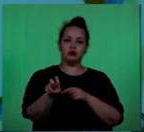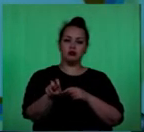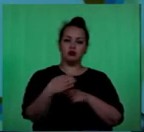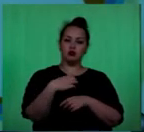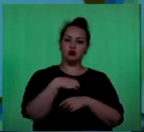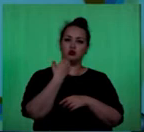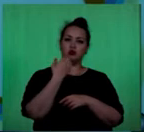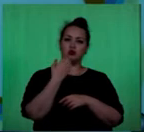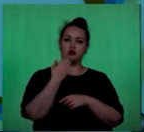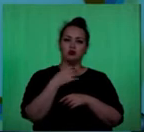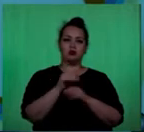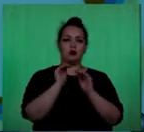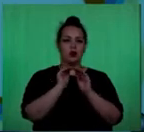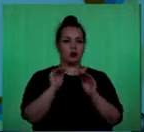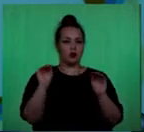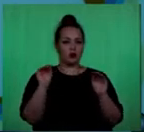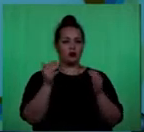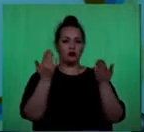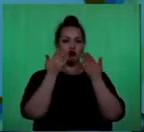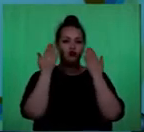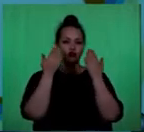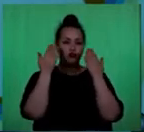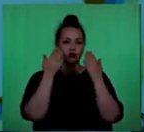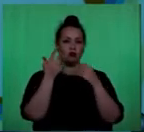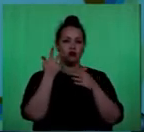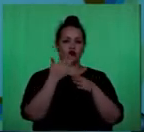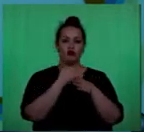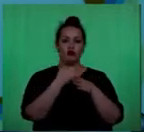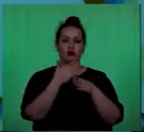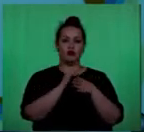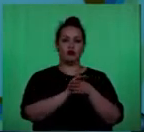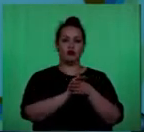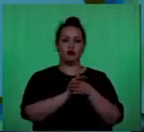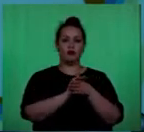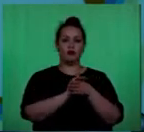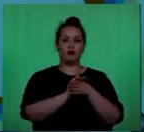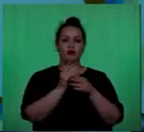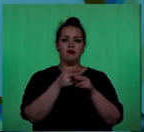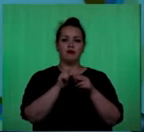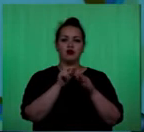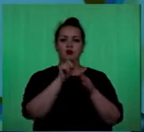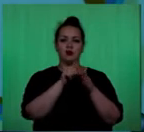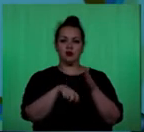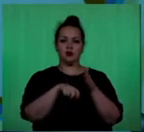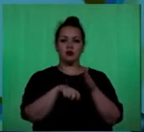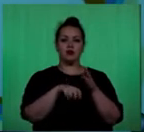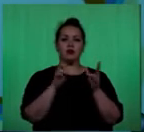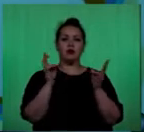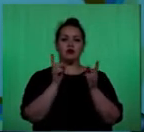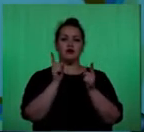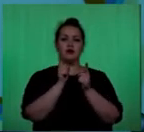итак ребятки мы прочитали с вами третью часть в этом тексте нам